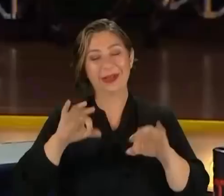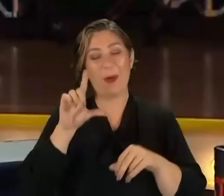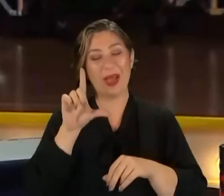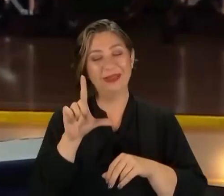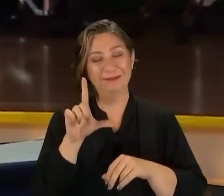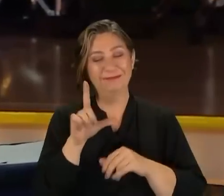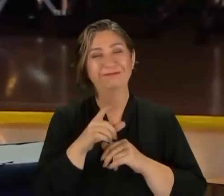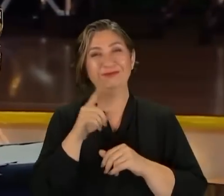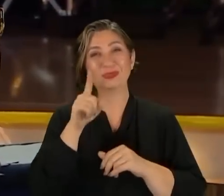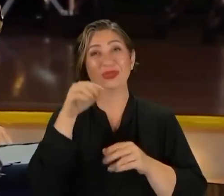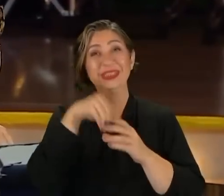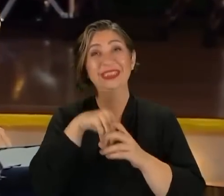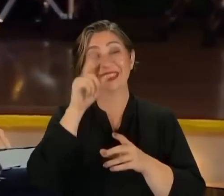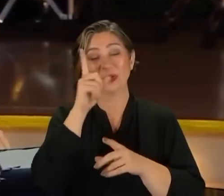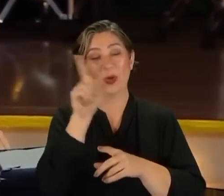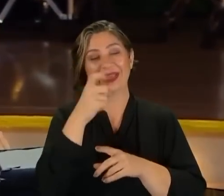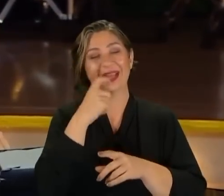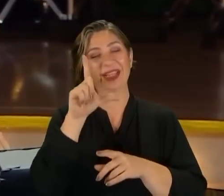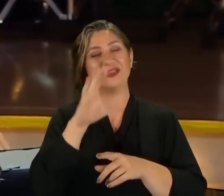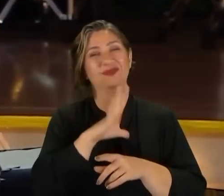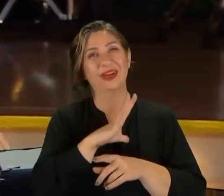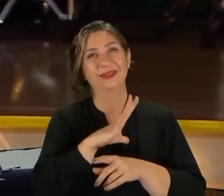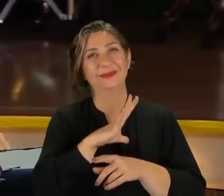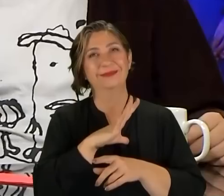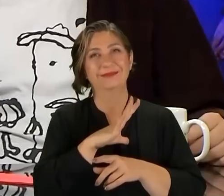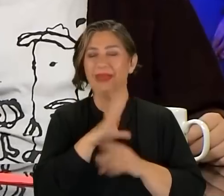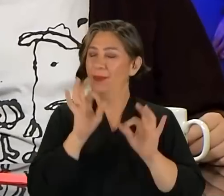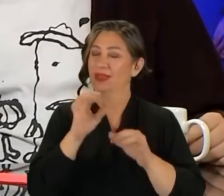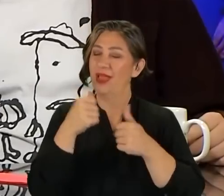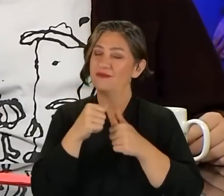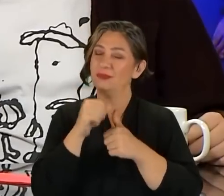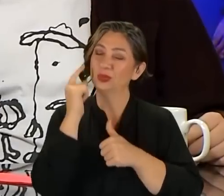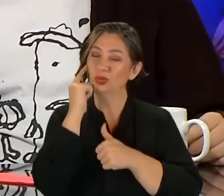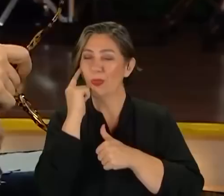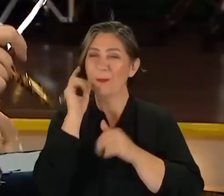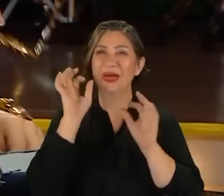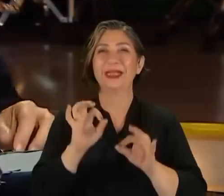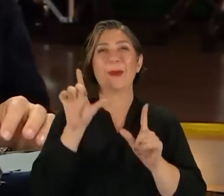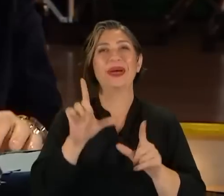hazırlamalıyım. Ve bunun için sadece 10 yıla ihtiyacım var. Hemen.